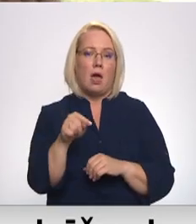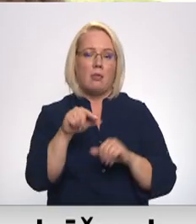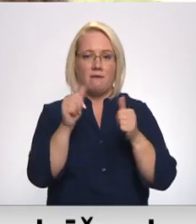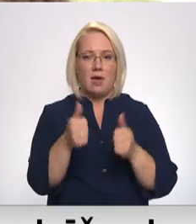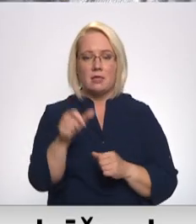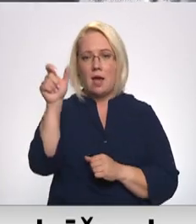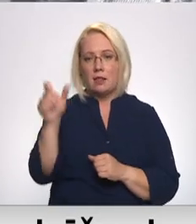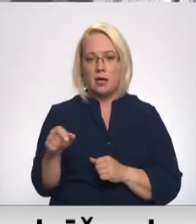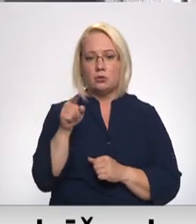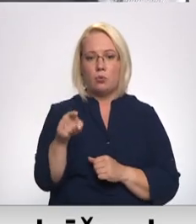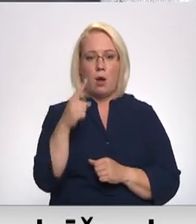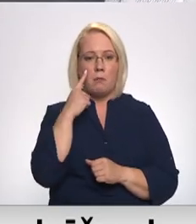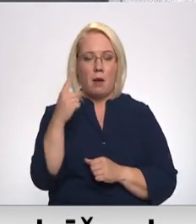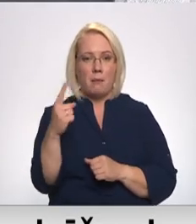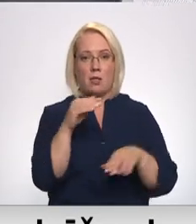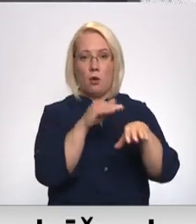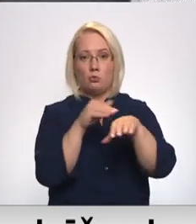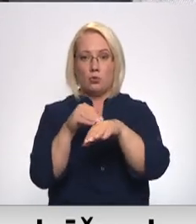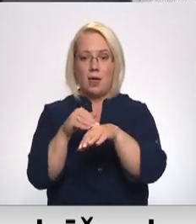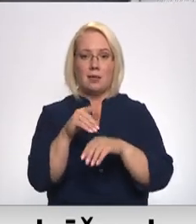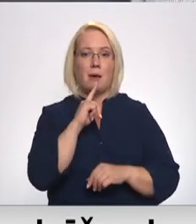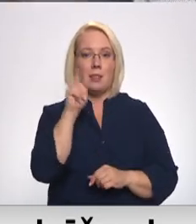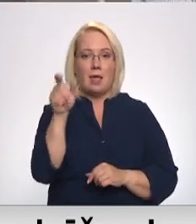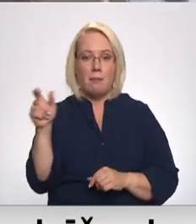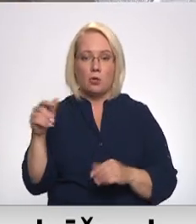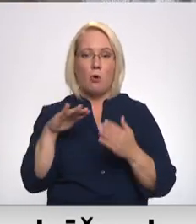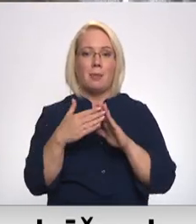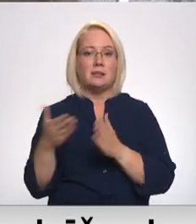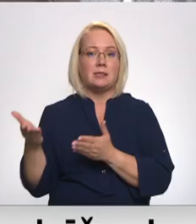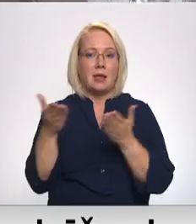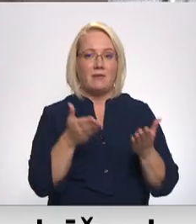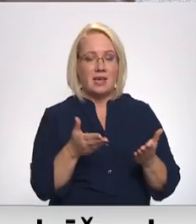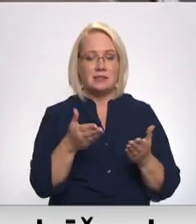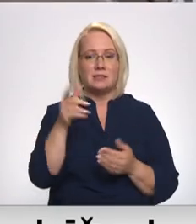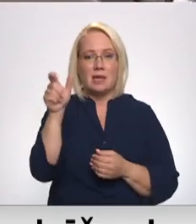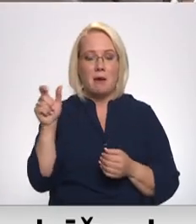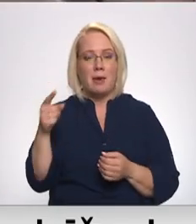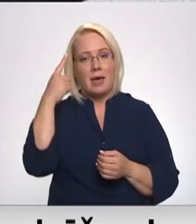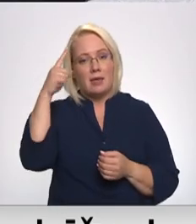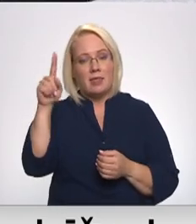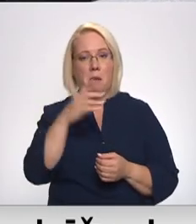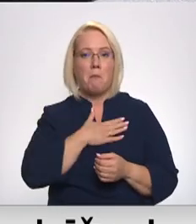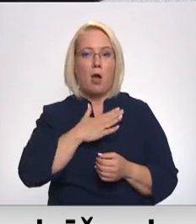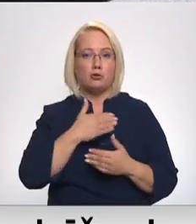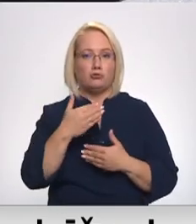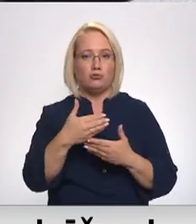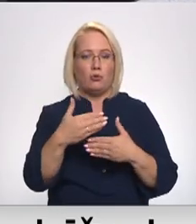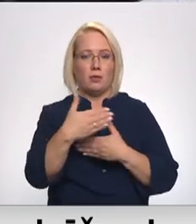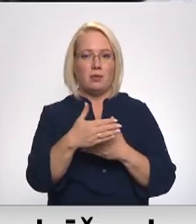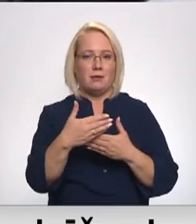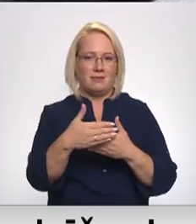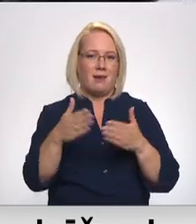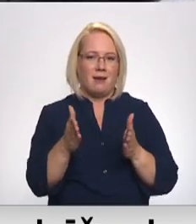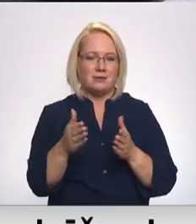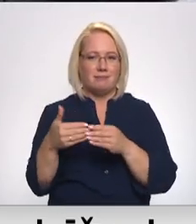klients arī to pamana. Uzrunātajiem liepājniekiem un arī pilsētas viesiem ideja par līdpaņemtu trauku lietošanu nav sveša, un